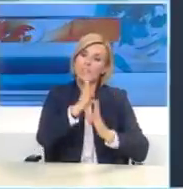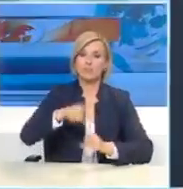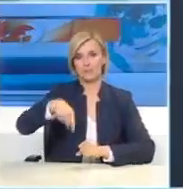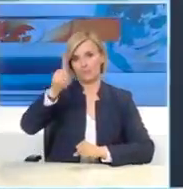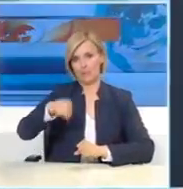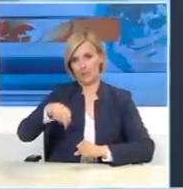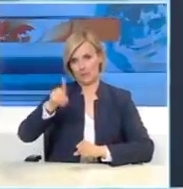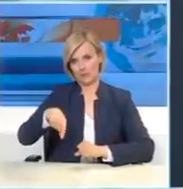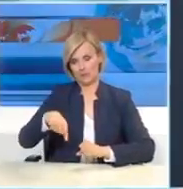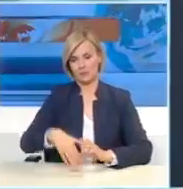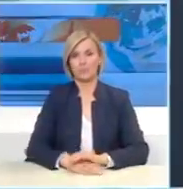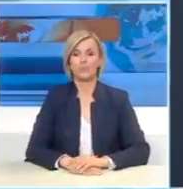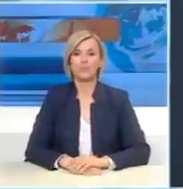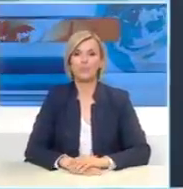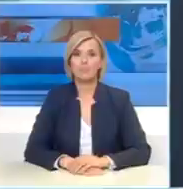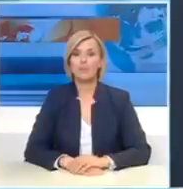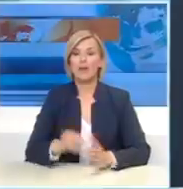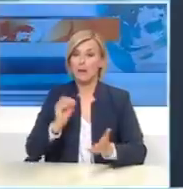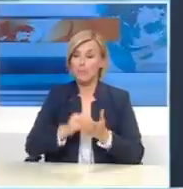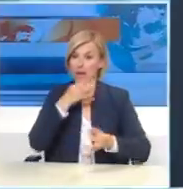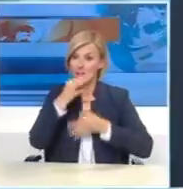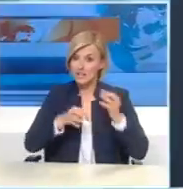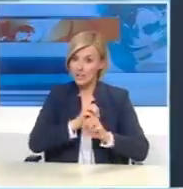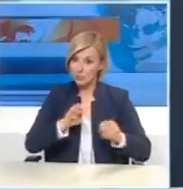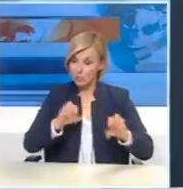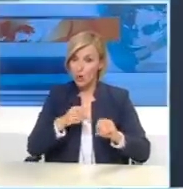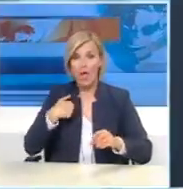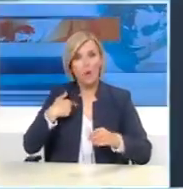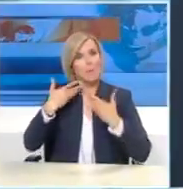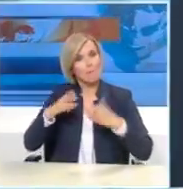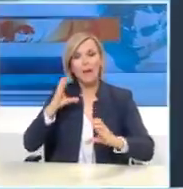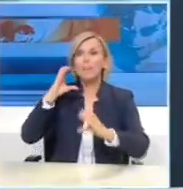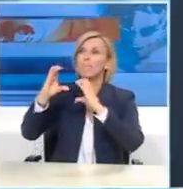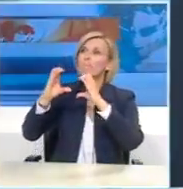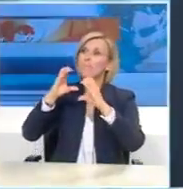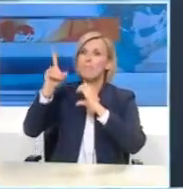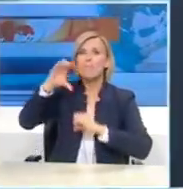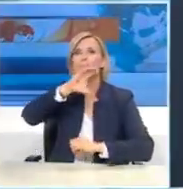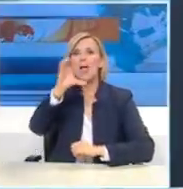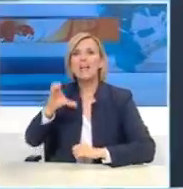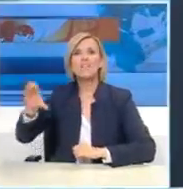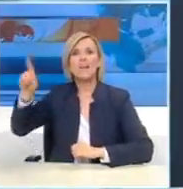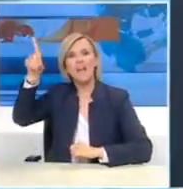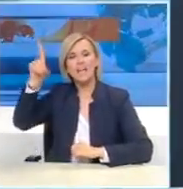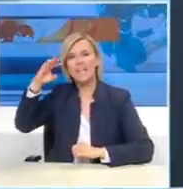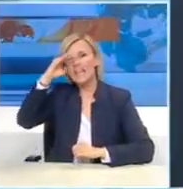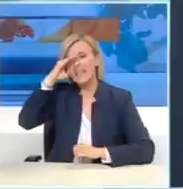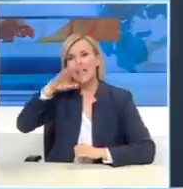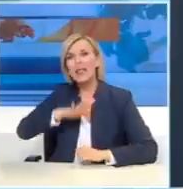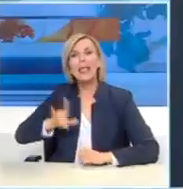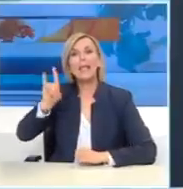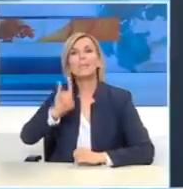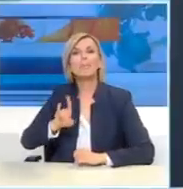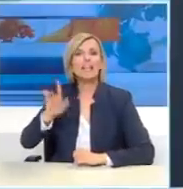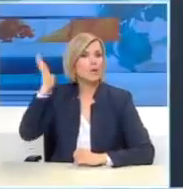τους. Θα ήθελα επίσης να σας πληροφορήσω ότι μετά από επικοινωνία με τον Περιφερειάρχη Πύρου και τον Δήμαρχο Ιωαννίνων, παρατείνεται ο